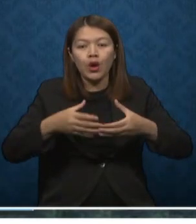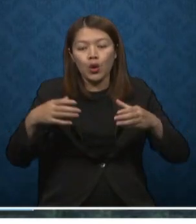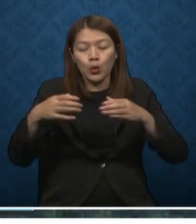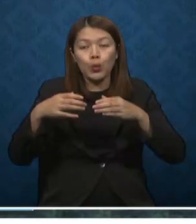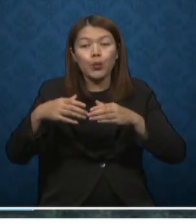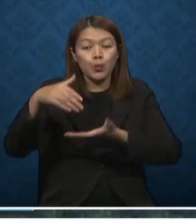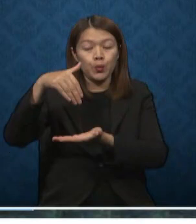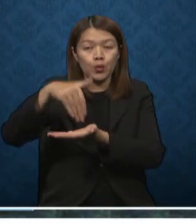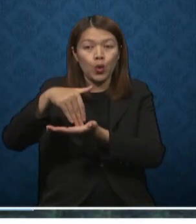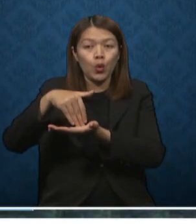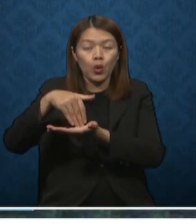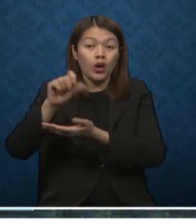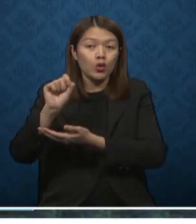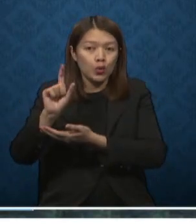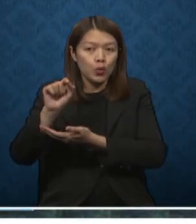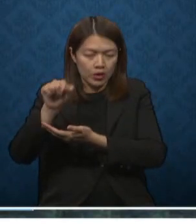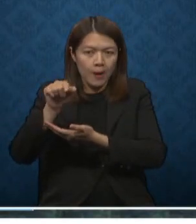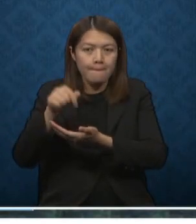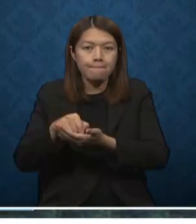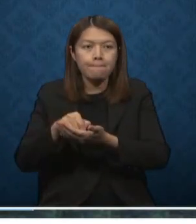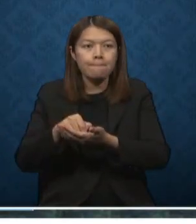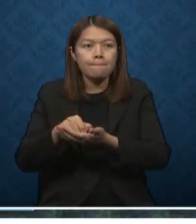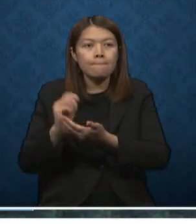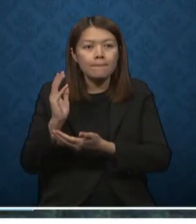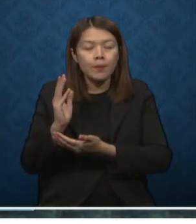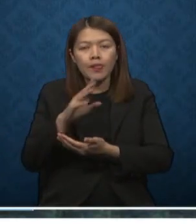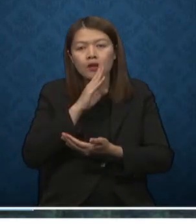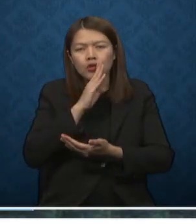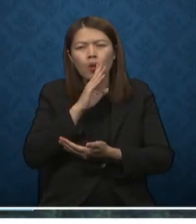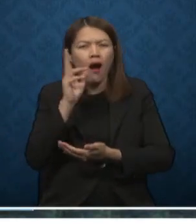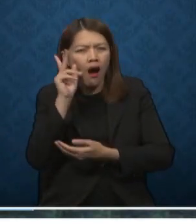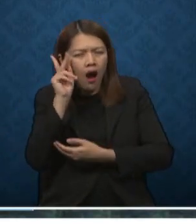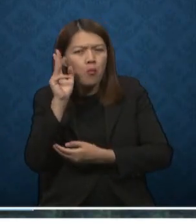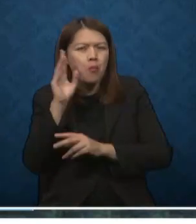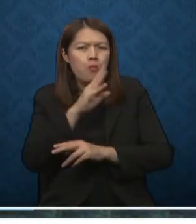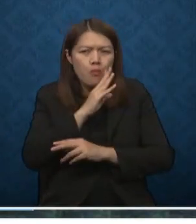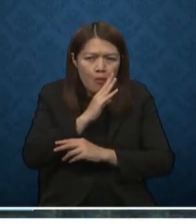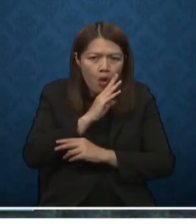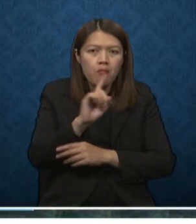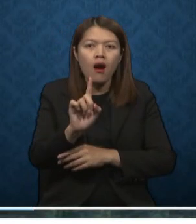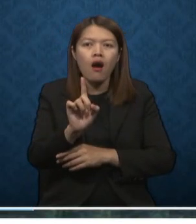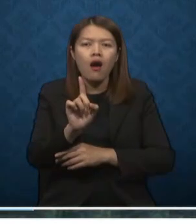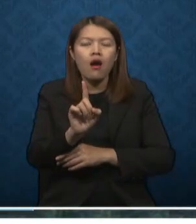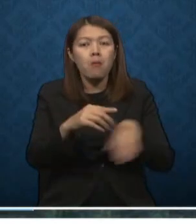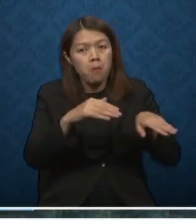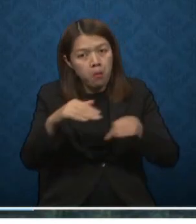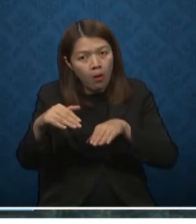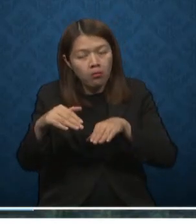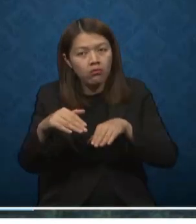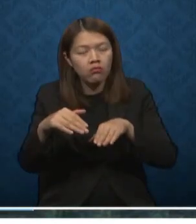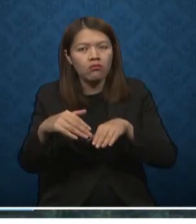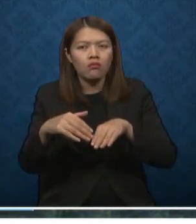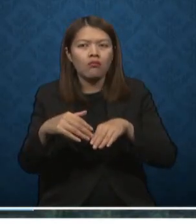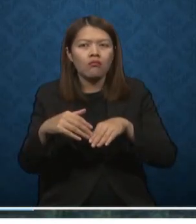ครับเราก็จะมีผลผลิตตามผลฉายนะครับเรื่องของเฟกนิวเป็นอย่างไรและมีการเตรียมการหรือมีการร